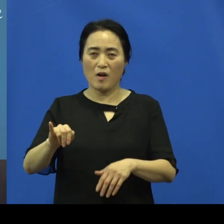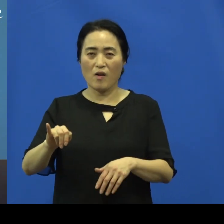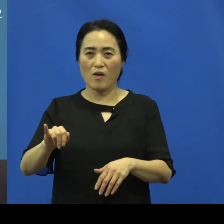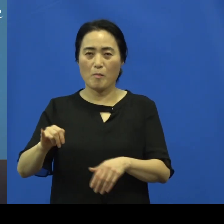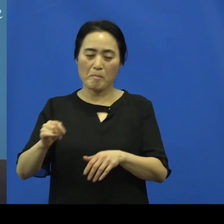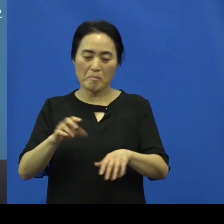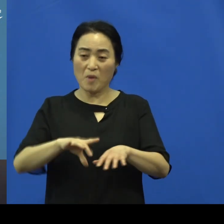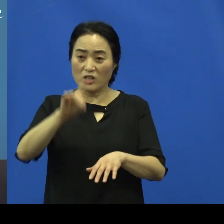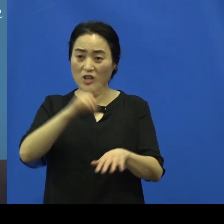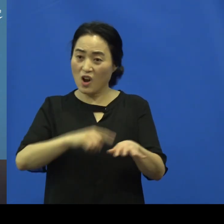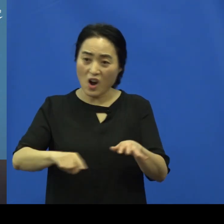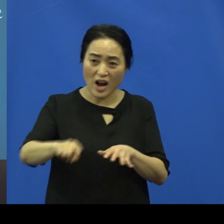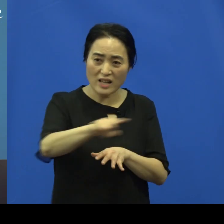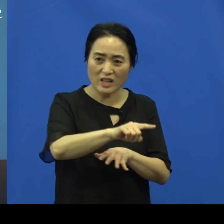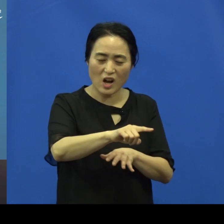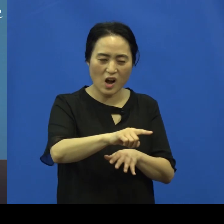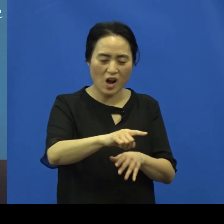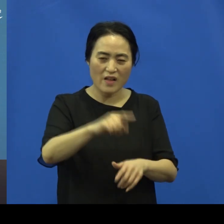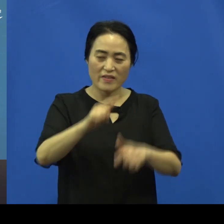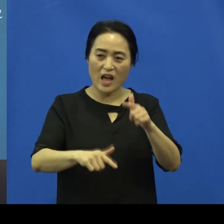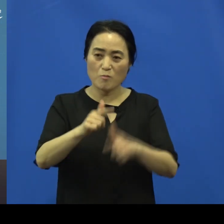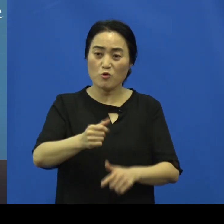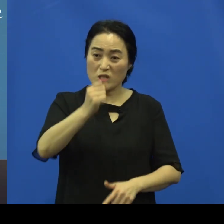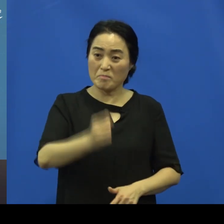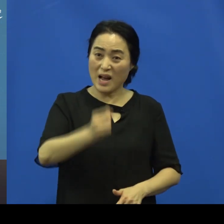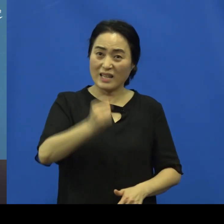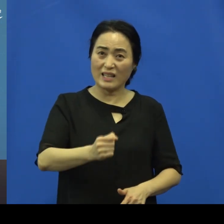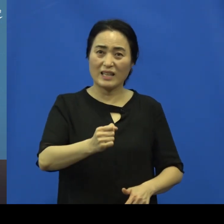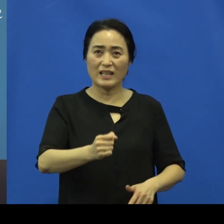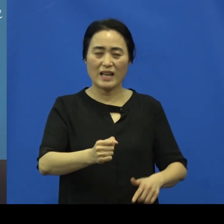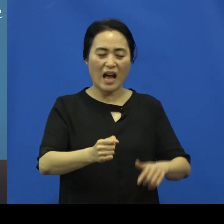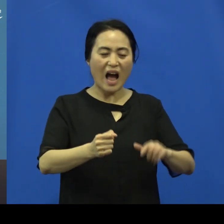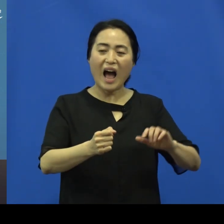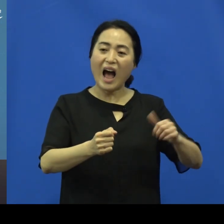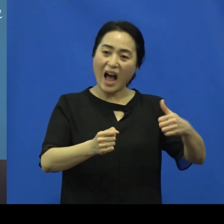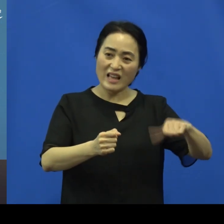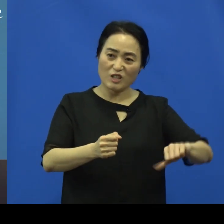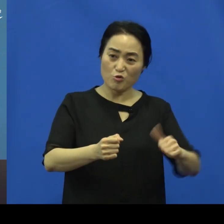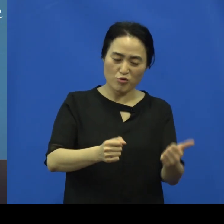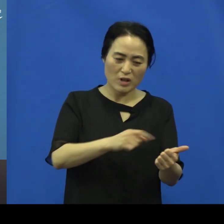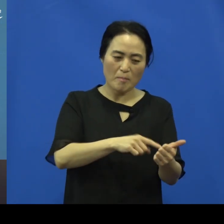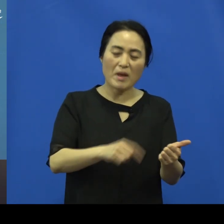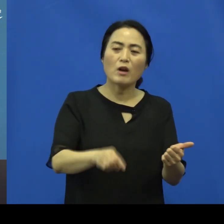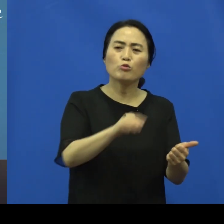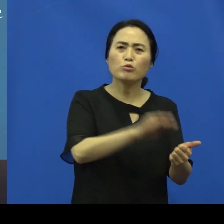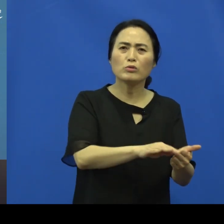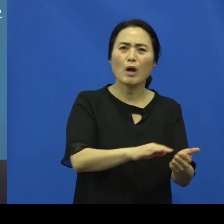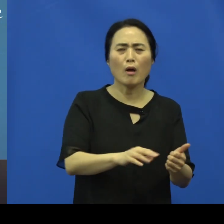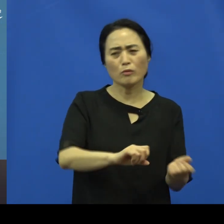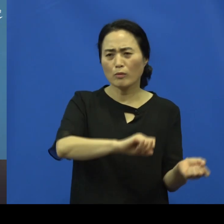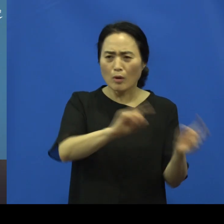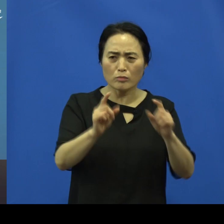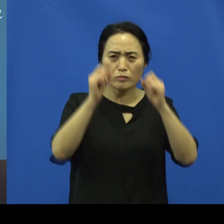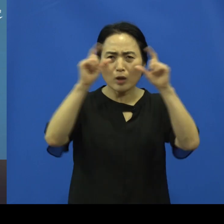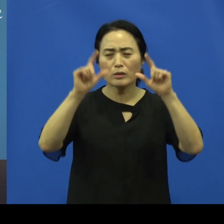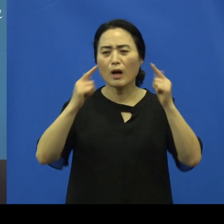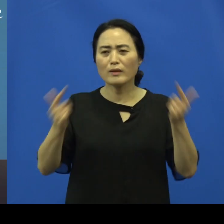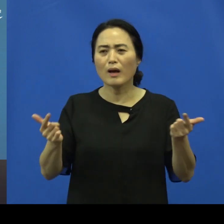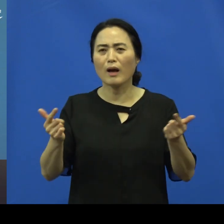앞서가서 지팡이를 그 아이의 얼굴에 놓았으나 소리도 없고 듣지도 아니하는지라 돌아와서 엘리사를 맞아 그에게 말하여 아이가 깨지